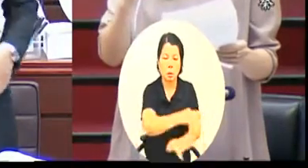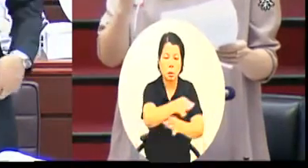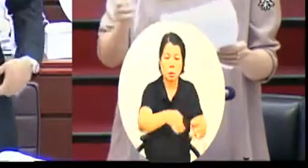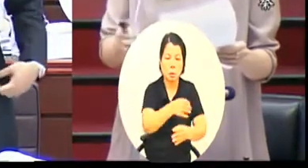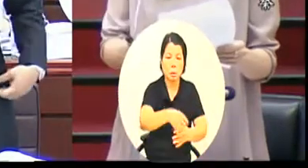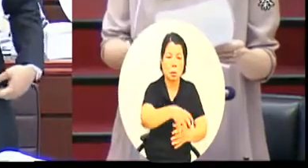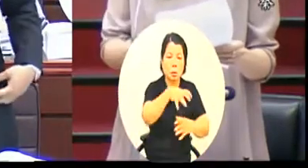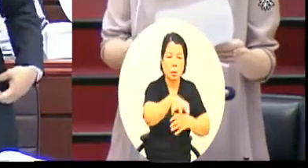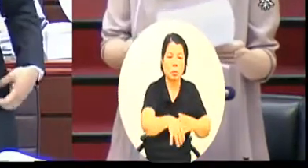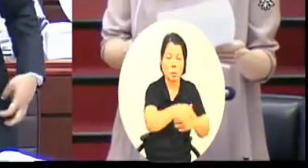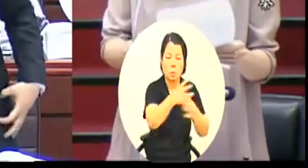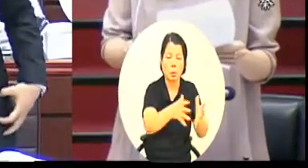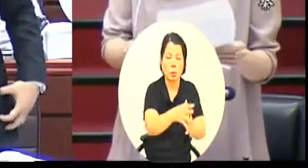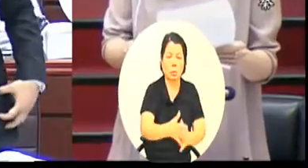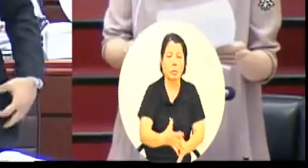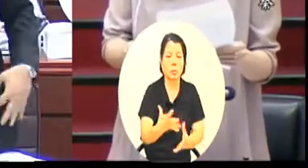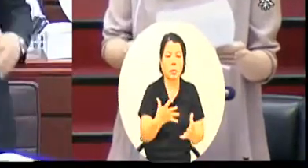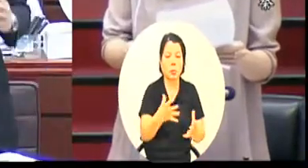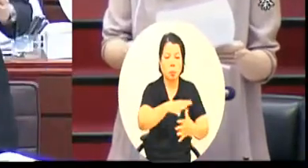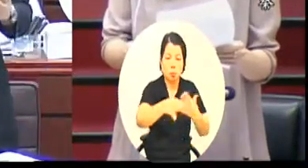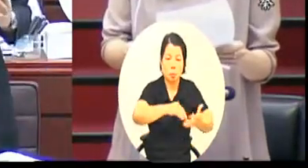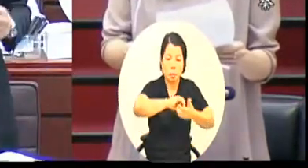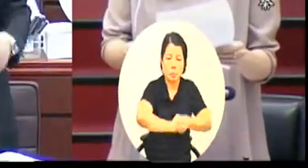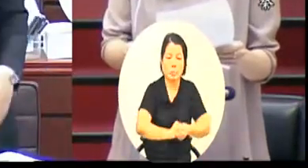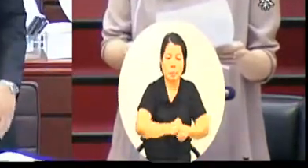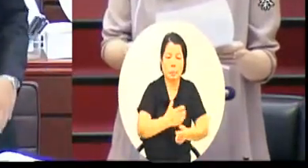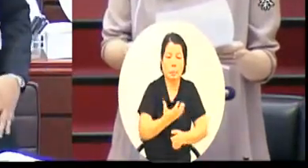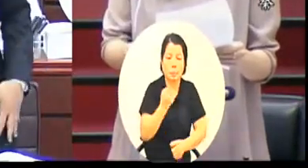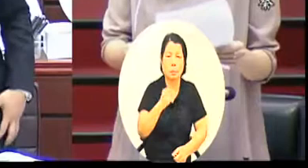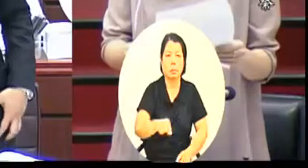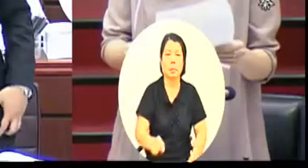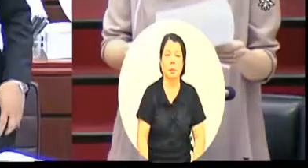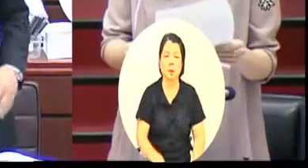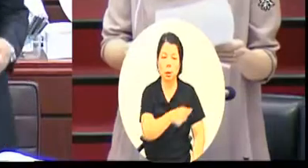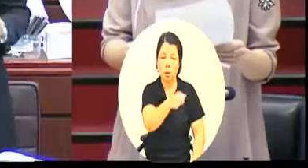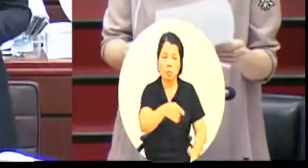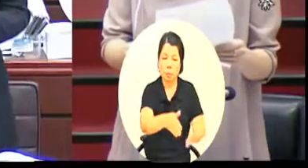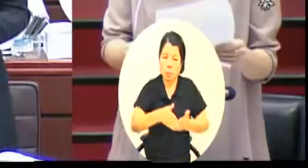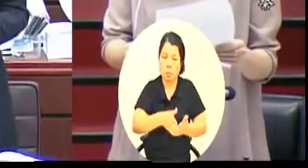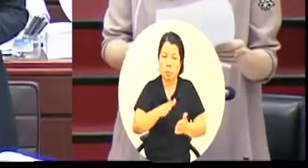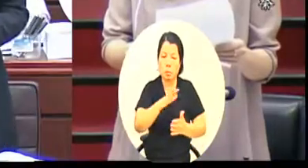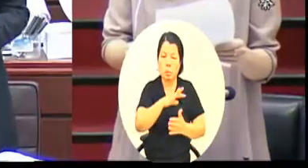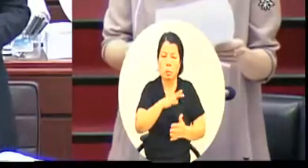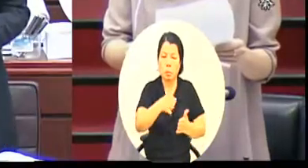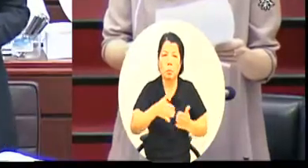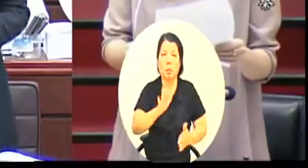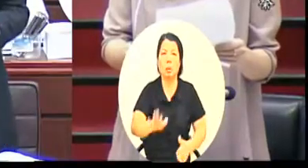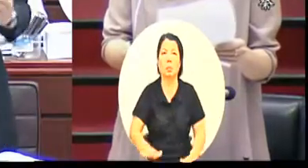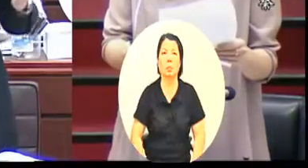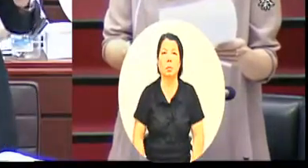的加油站设置管理规则。那他那边当然有提出一些要求。那事实上